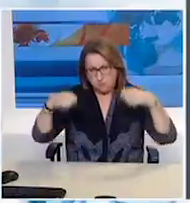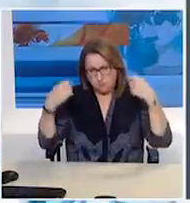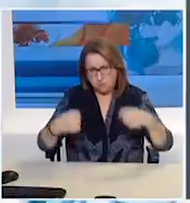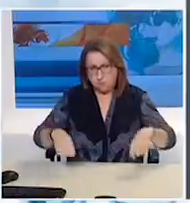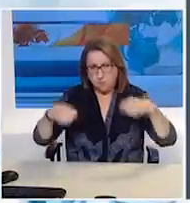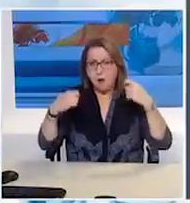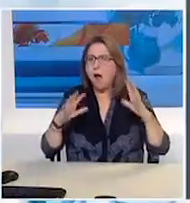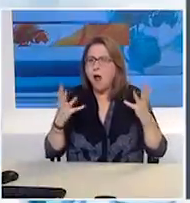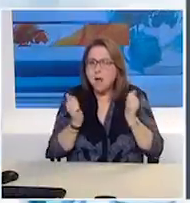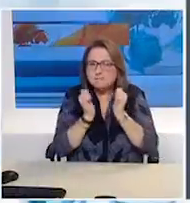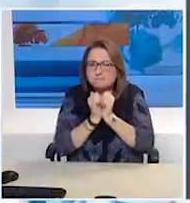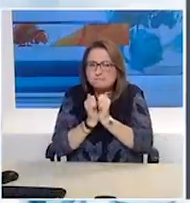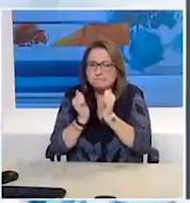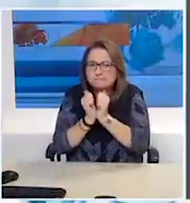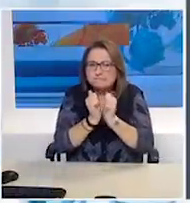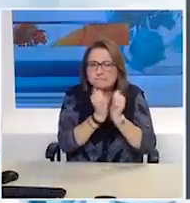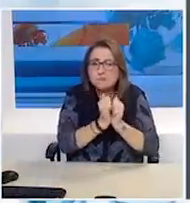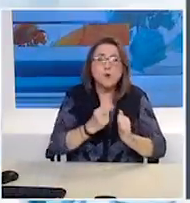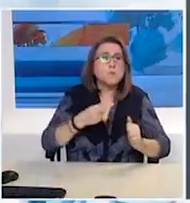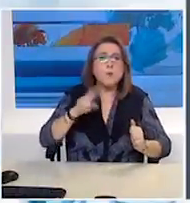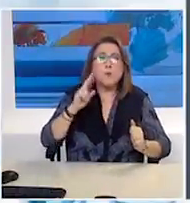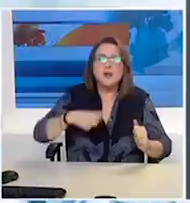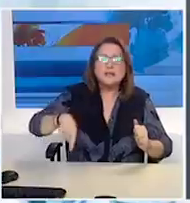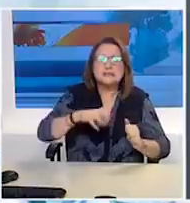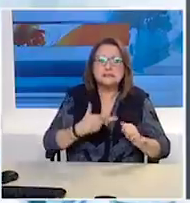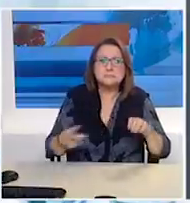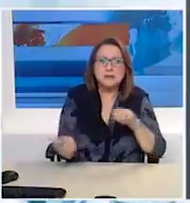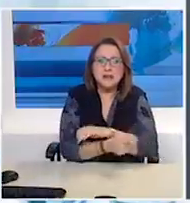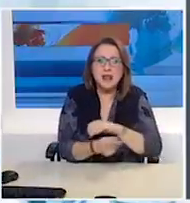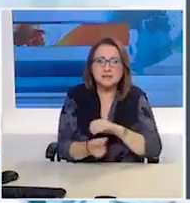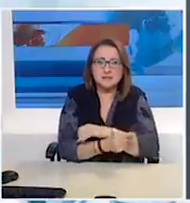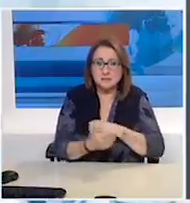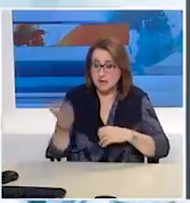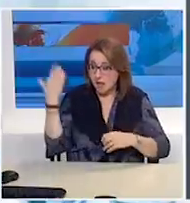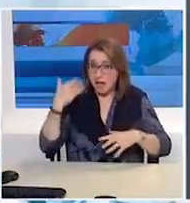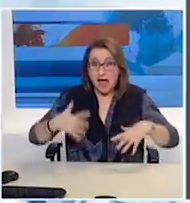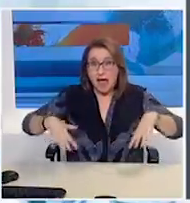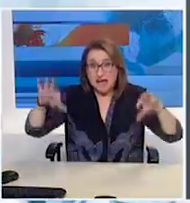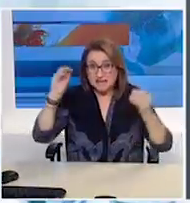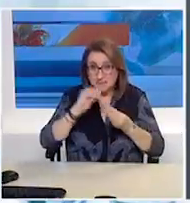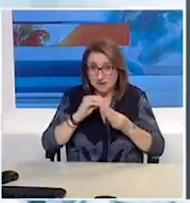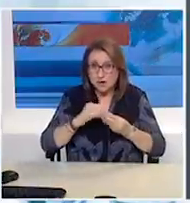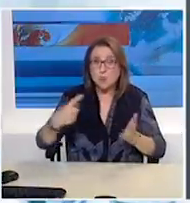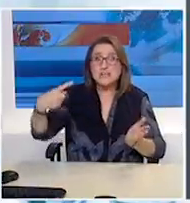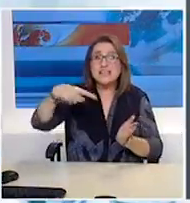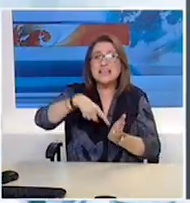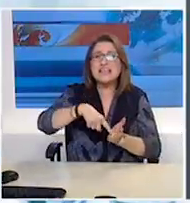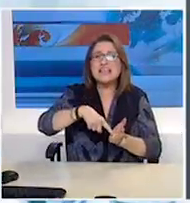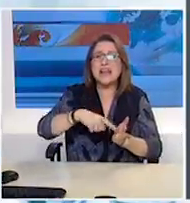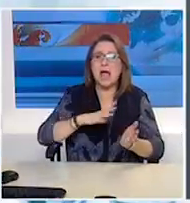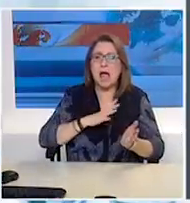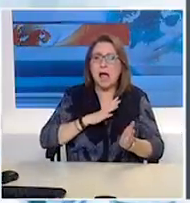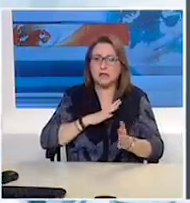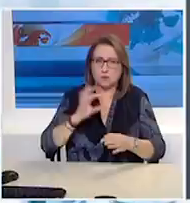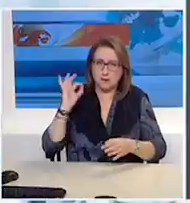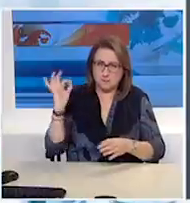μετανάστες, είχε περίπου 1.000 περιπτώσεις της νόσου στις αρχές Απριλίου. Τώρα καταγράφει περίπου 27.000 περιπτώσεις